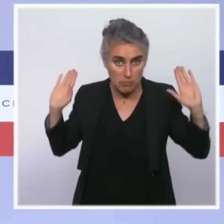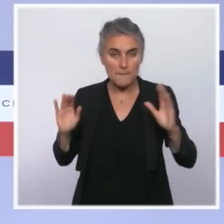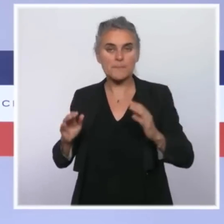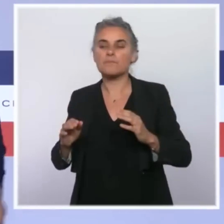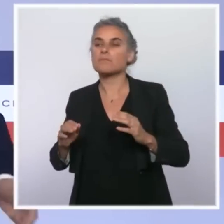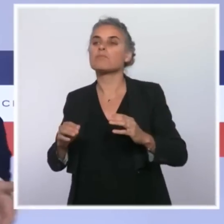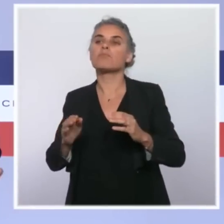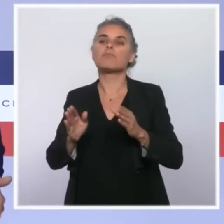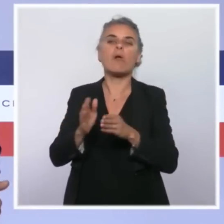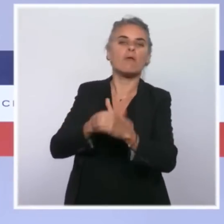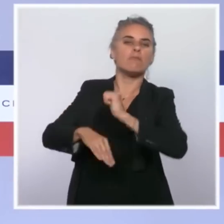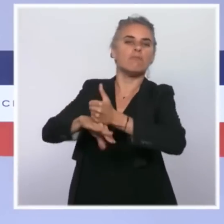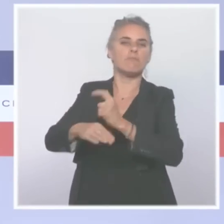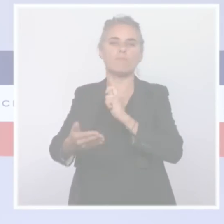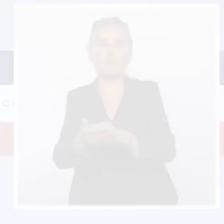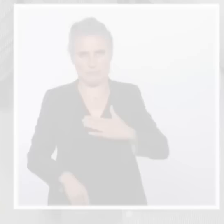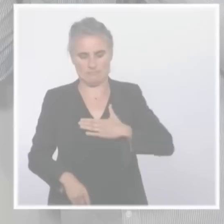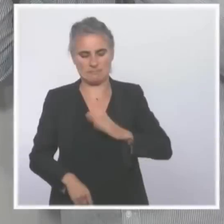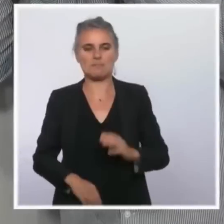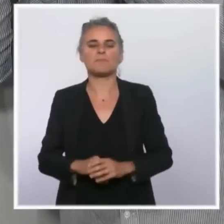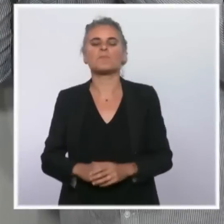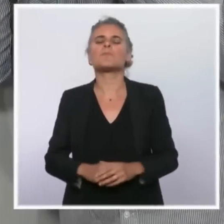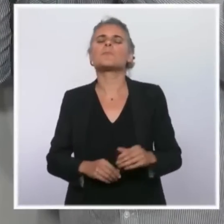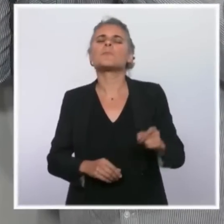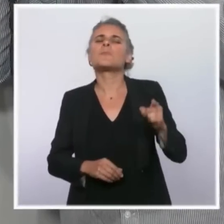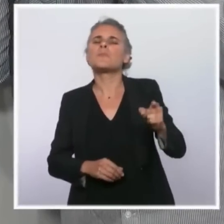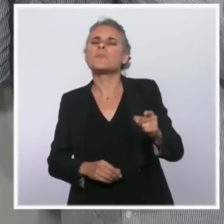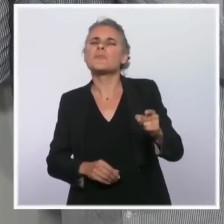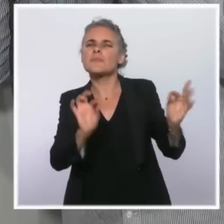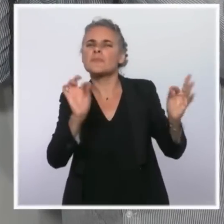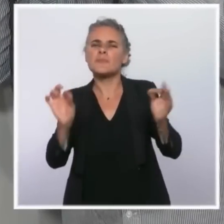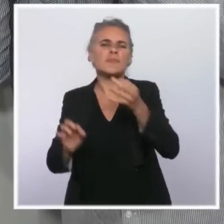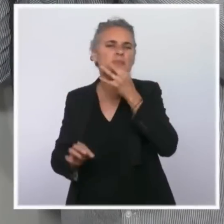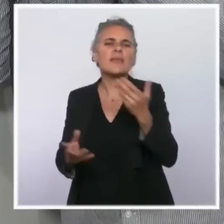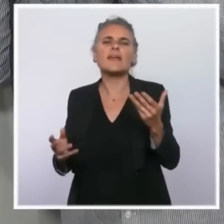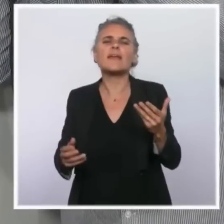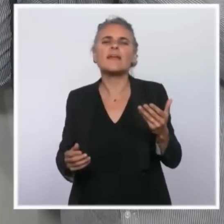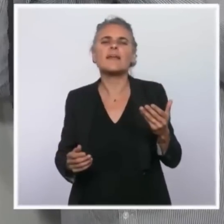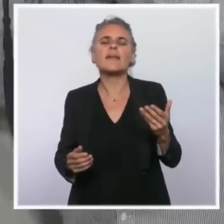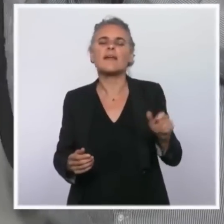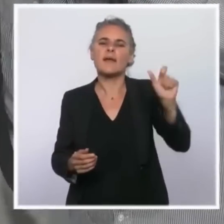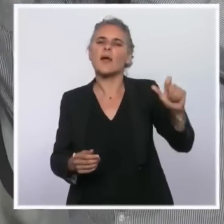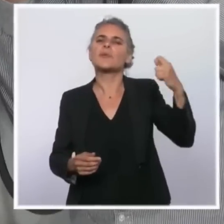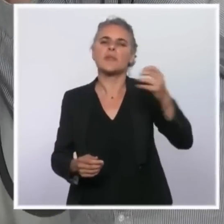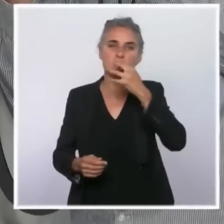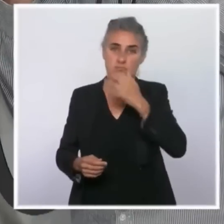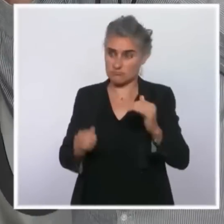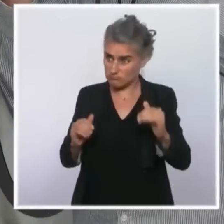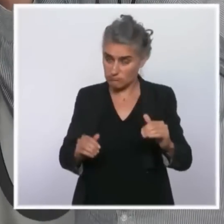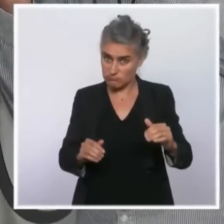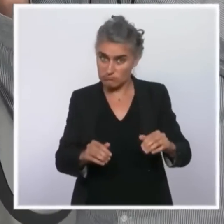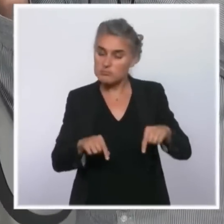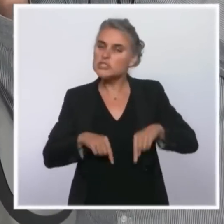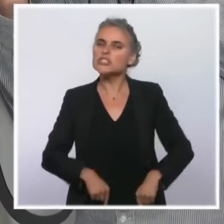tel actionnaire ou de tel actionnaire dans un groupe de médias privés. Vous avez dit, le président a dit que rien ne justifie de s'attaquer à un ministre, parfois même à sa